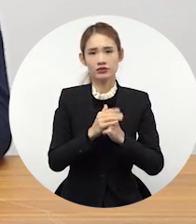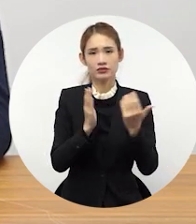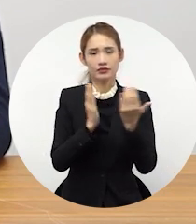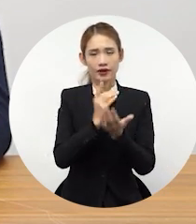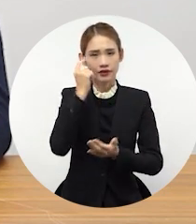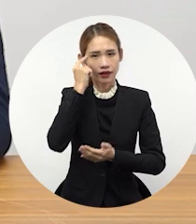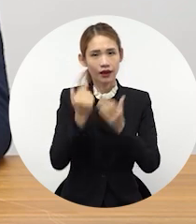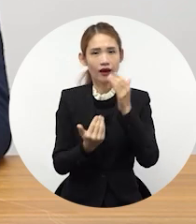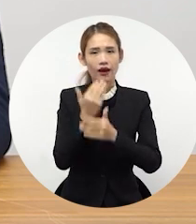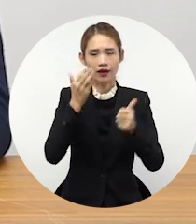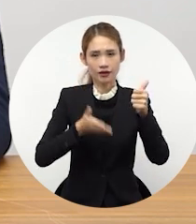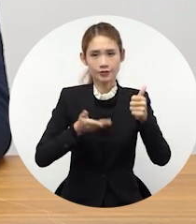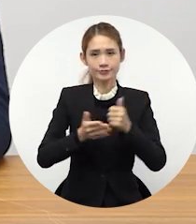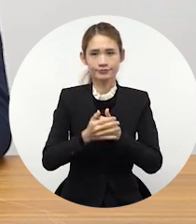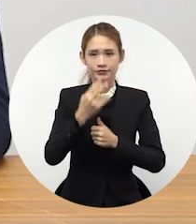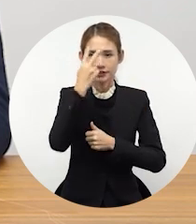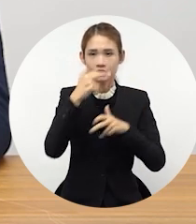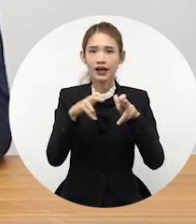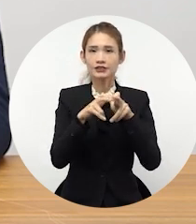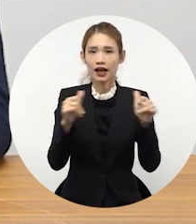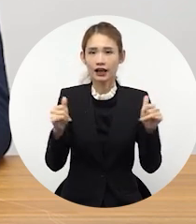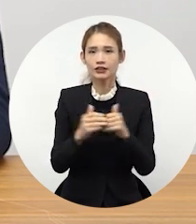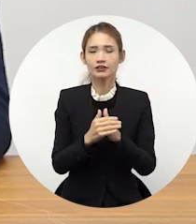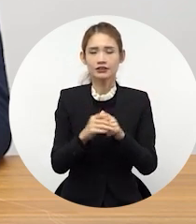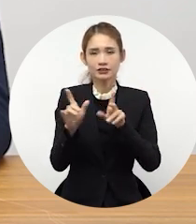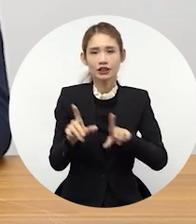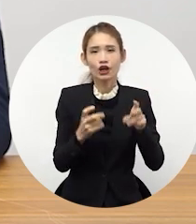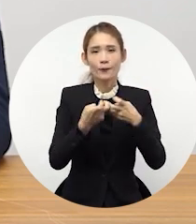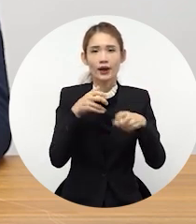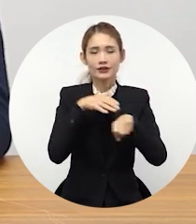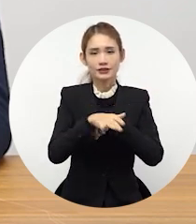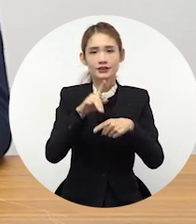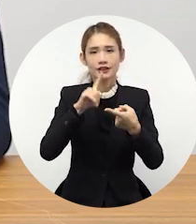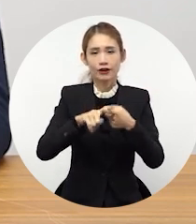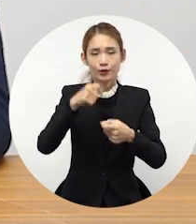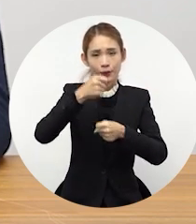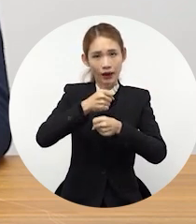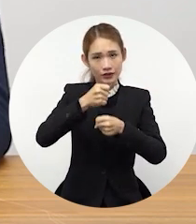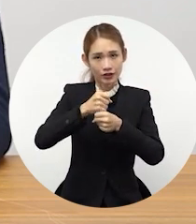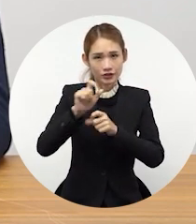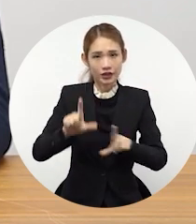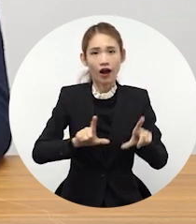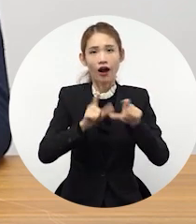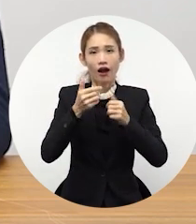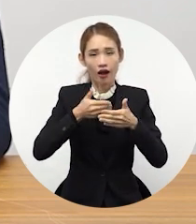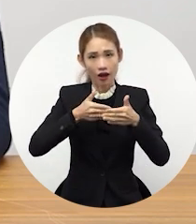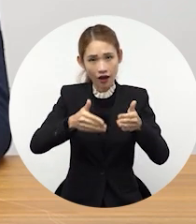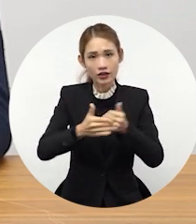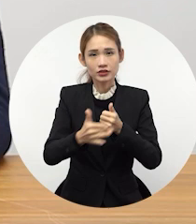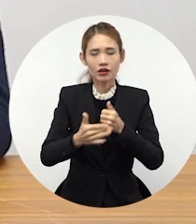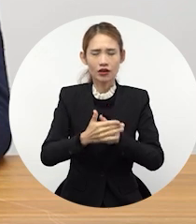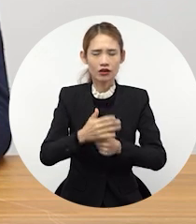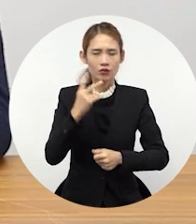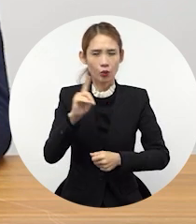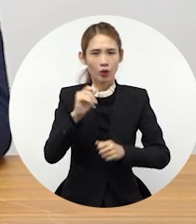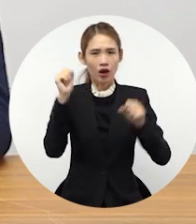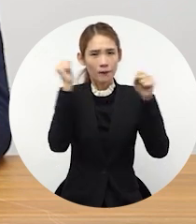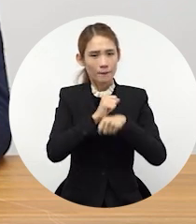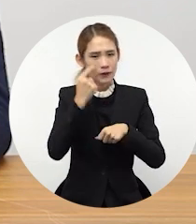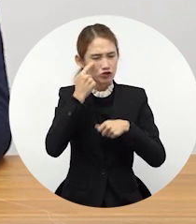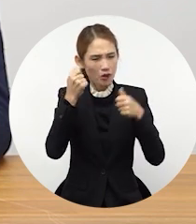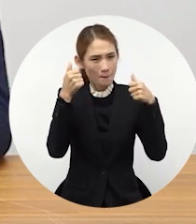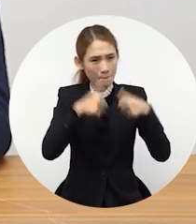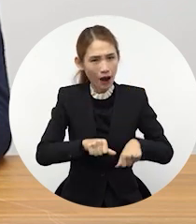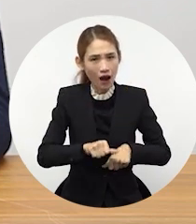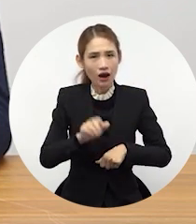맞아요. 그래서 네. 우리 시각장애인분들은 시각장애인들의 맞는 생활 방식을 만들어서 그렇게 살아가고 계신 분들이니까 누가 함부로 그들의 뭐가